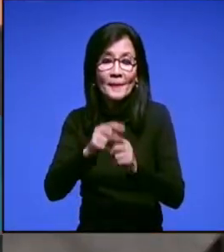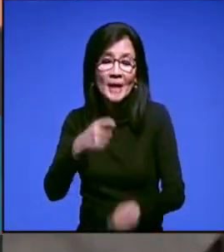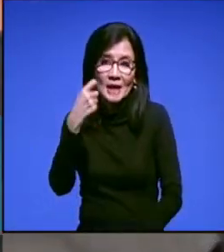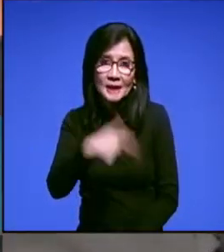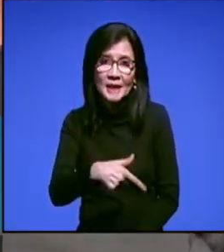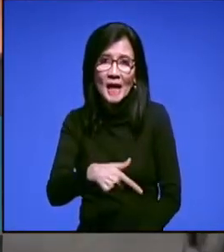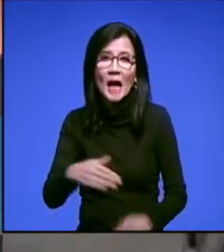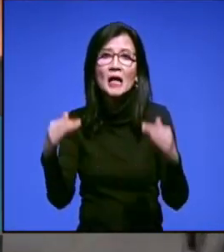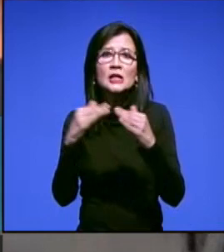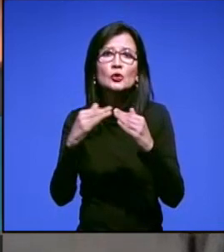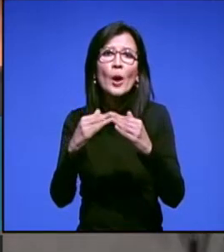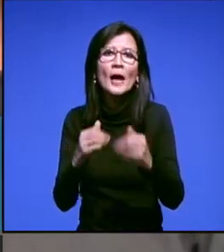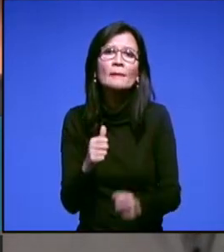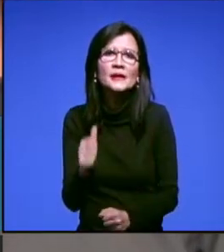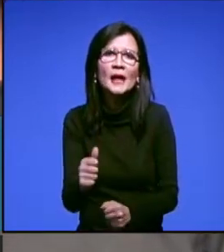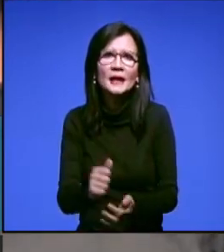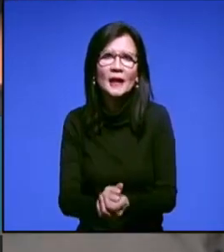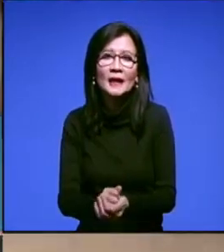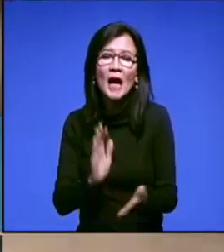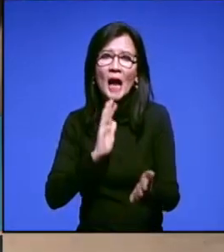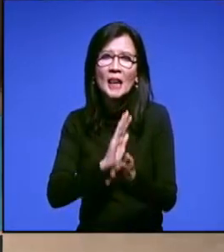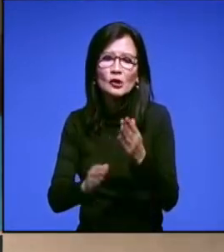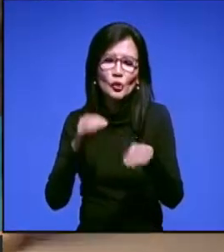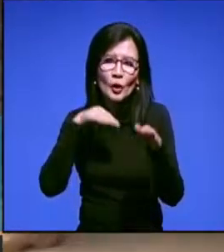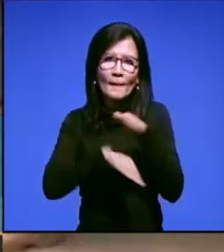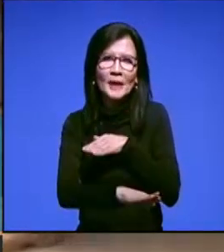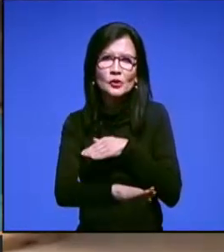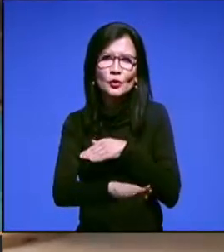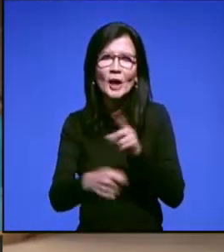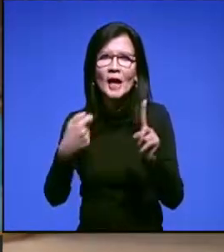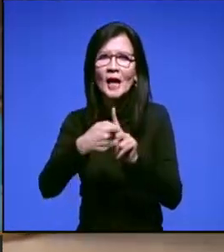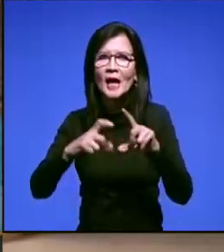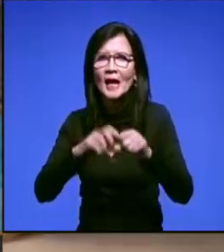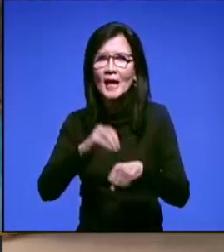sesuai kemampuan pelanggar untuk langsung disetor ke kas daerah DKI Jakarta.